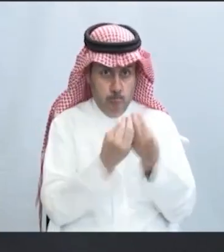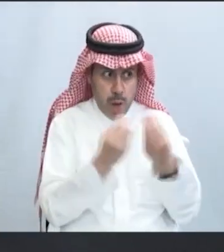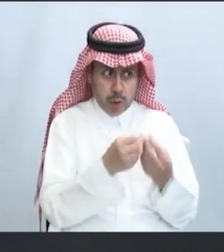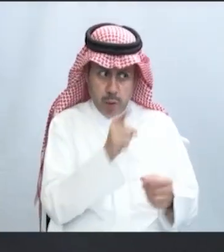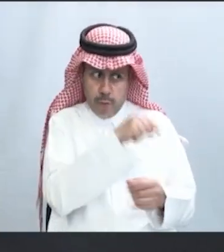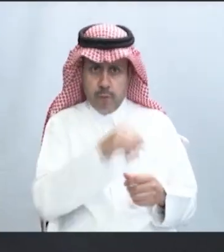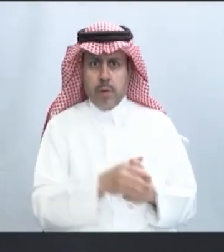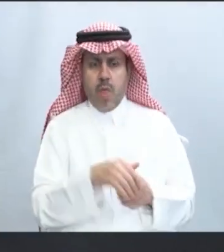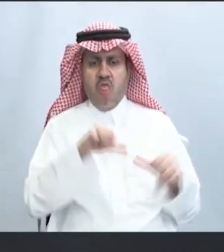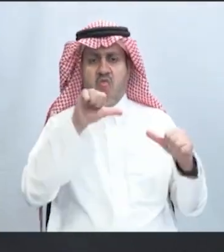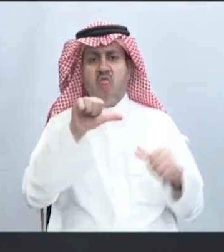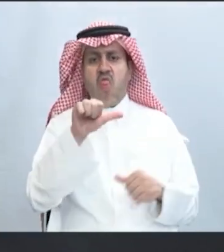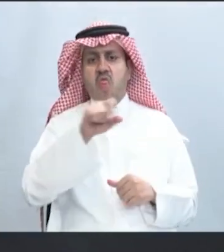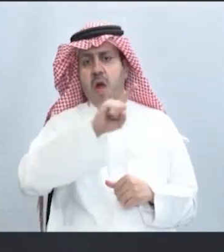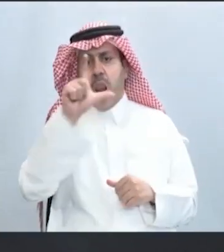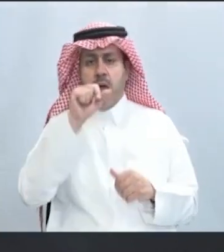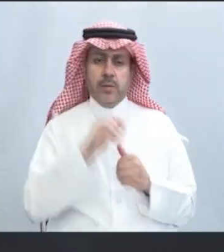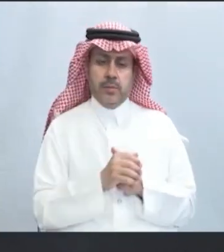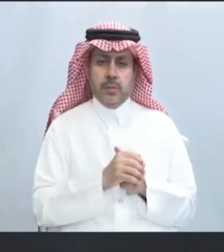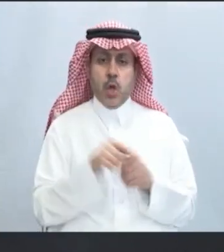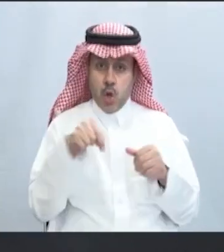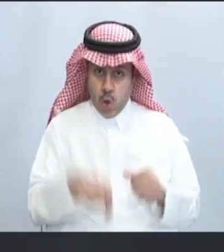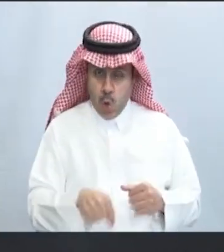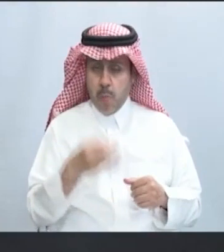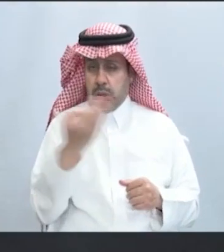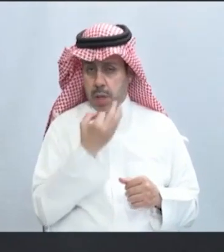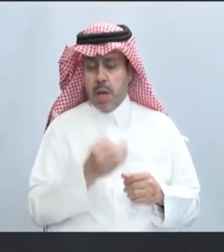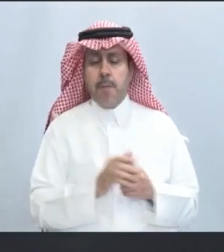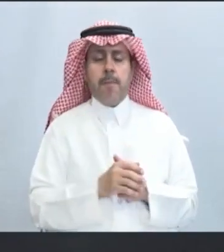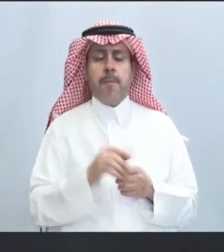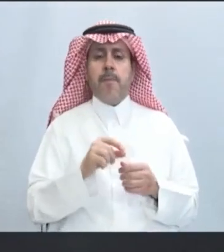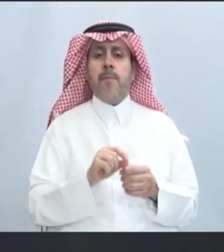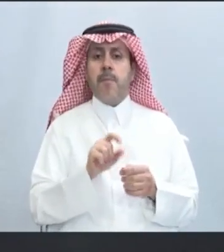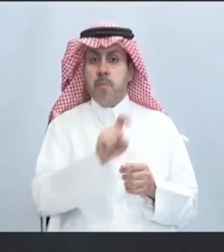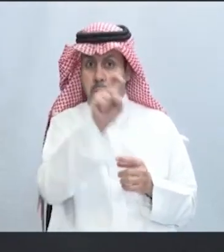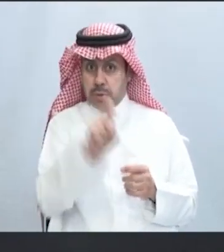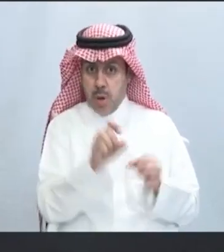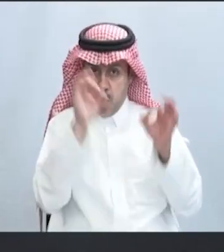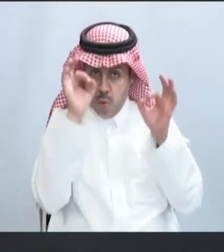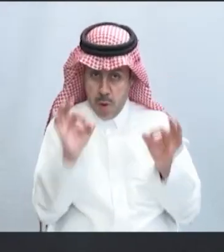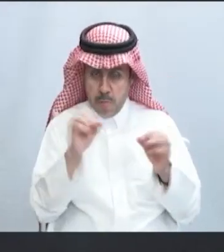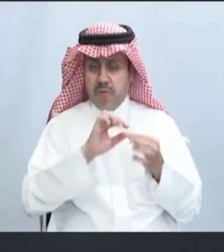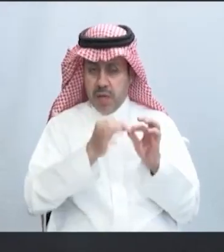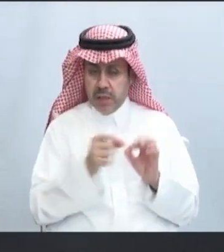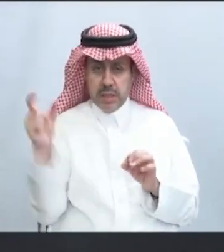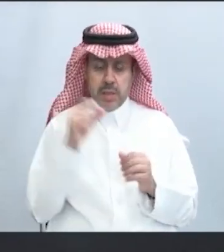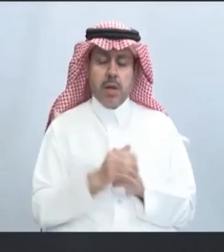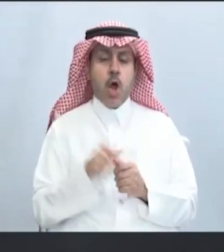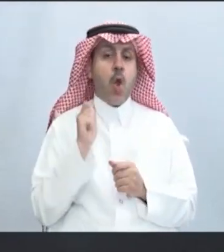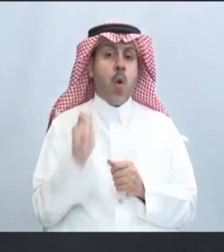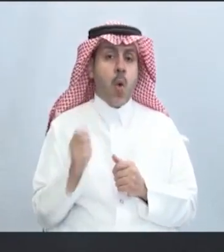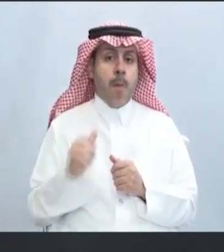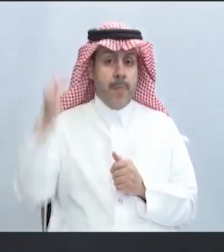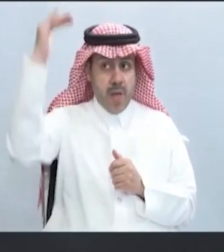واخواتي نتكلم عن مساله مهمه جدا في العقيده الاسلاميه وهي الحكم بما انزل